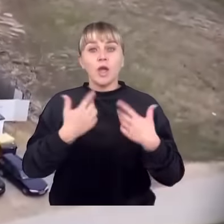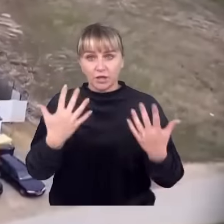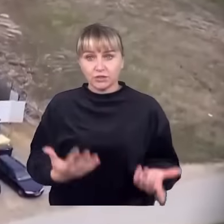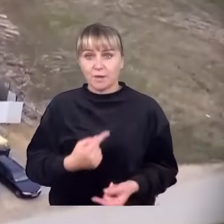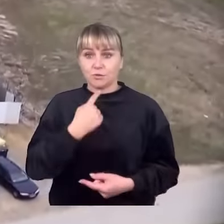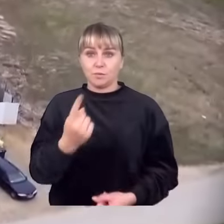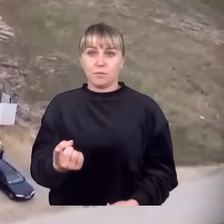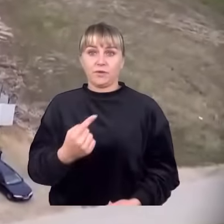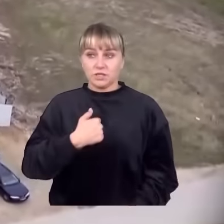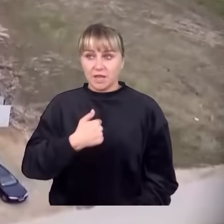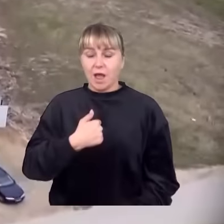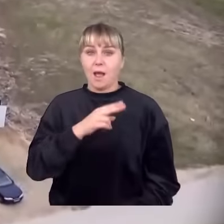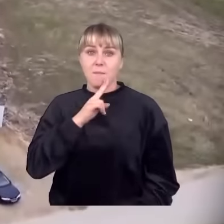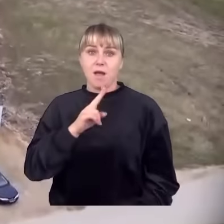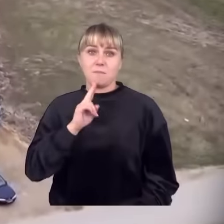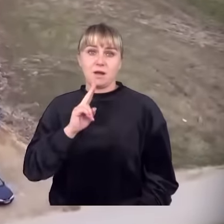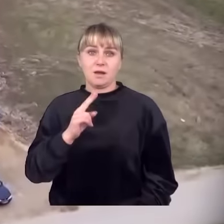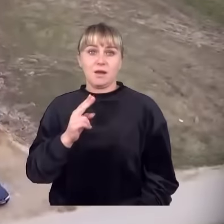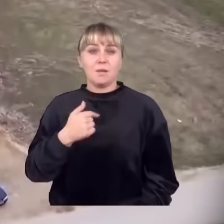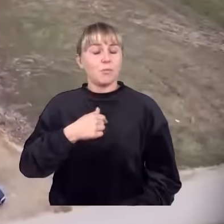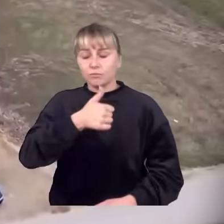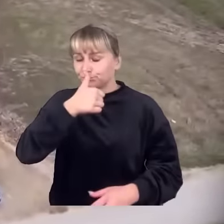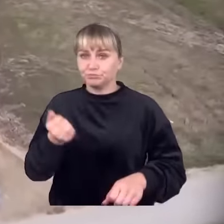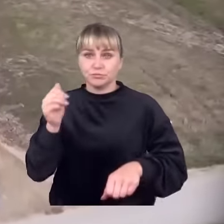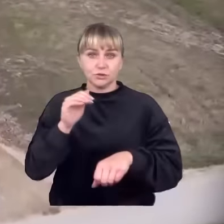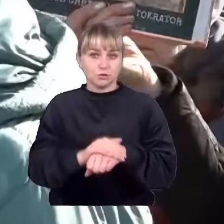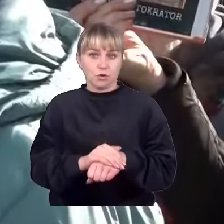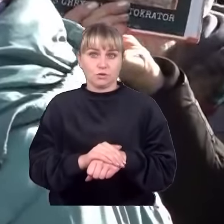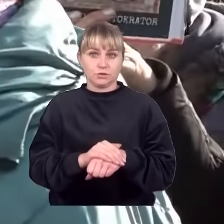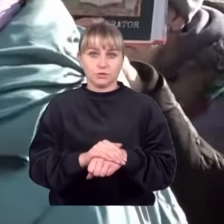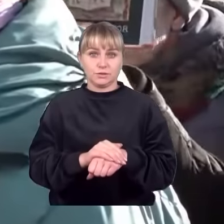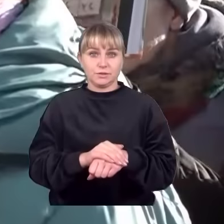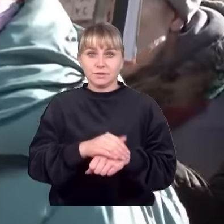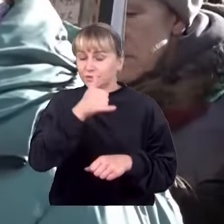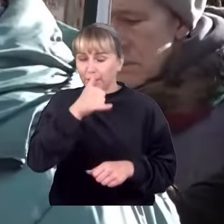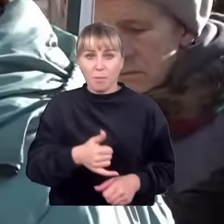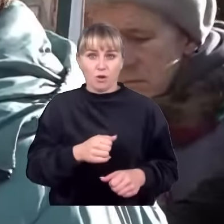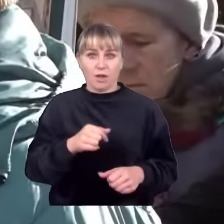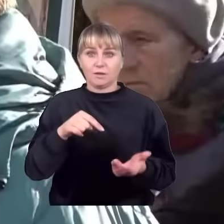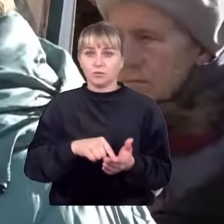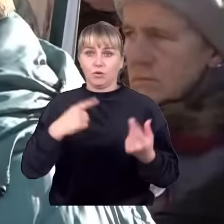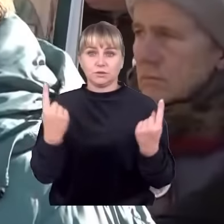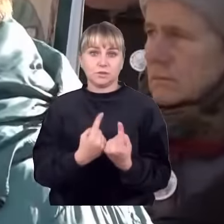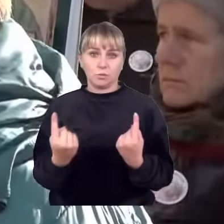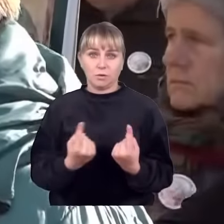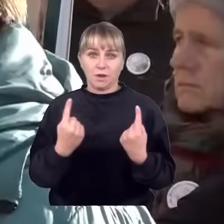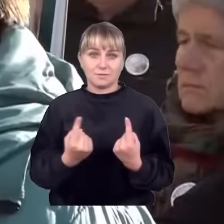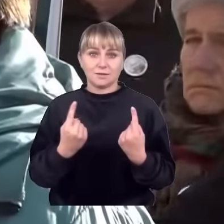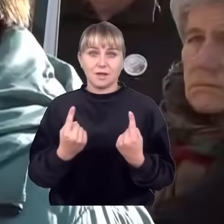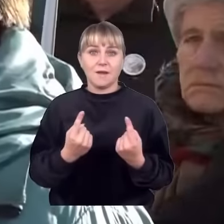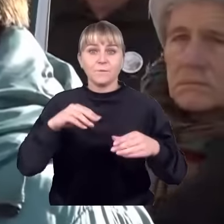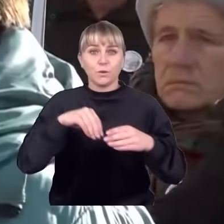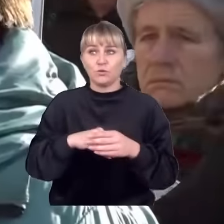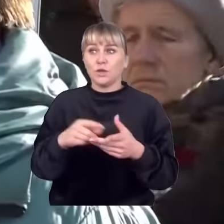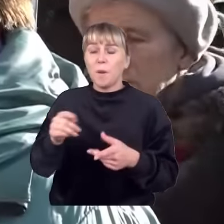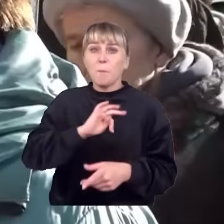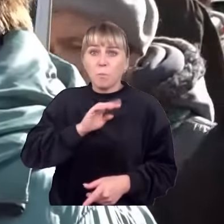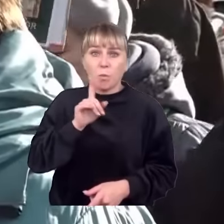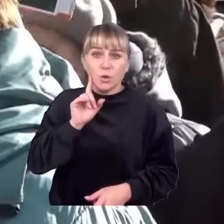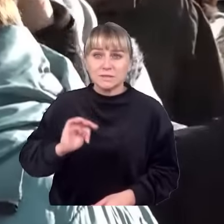matki, bo nie mogę się zgodzić, nie mogę się spogodzić z sytuacją, która robi przestępcę z mojego